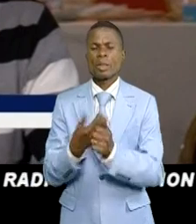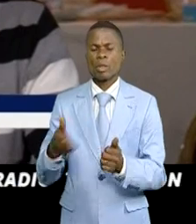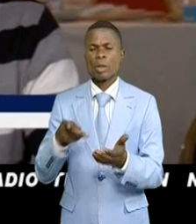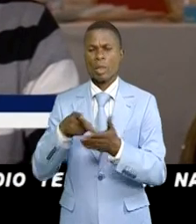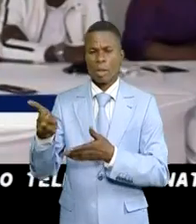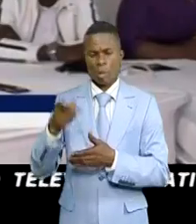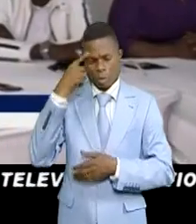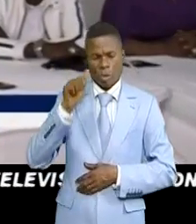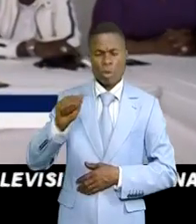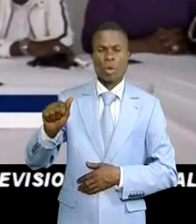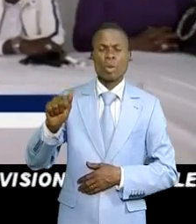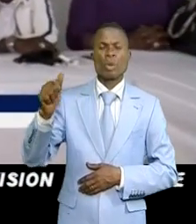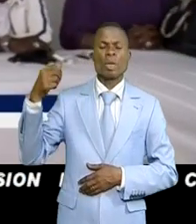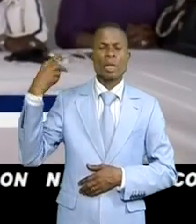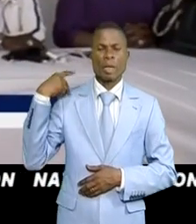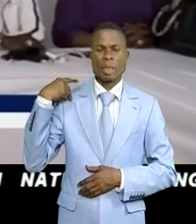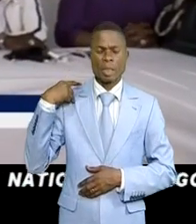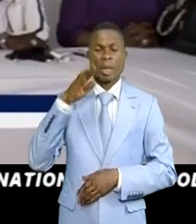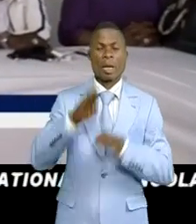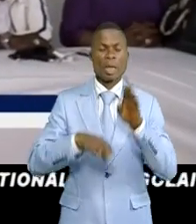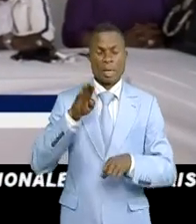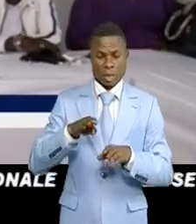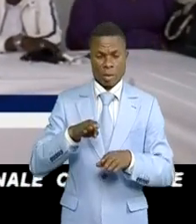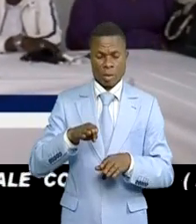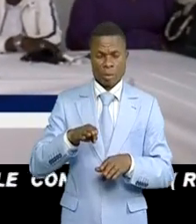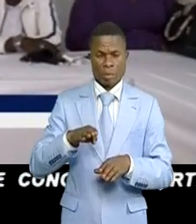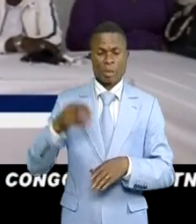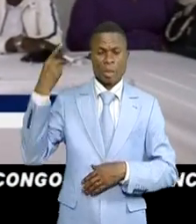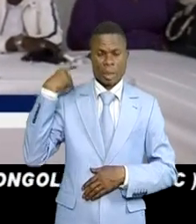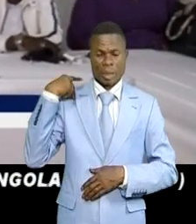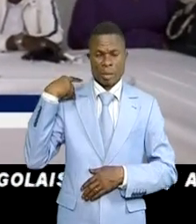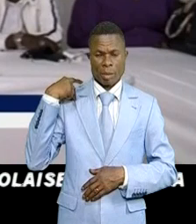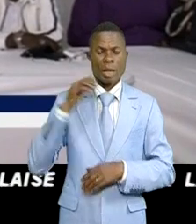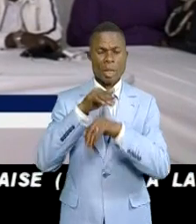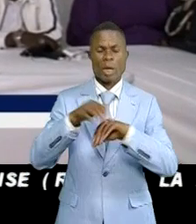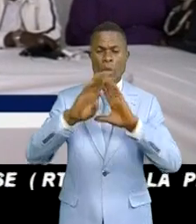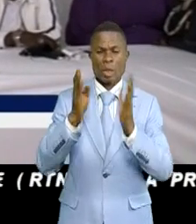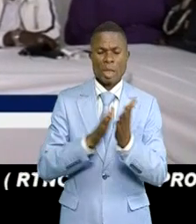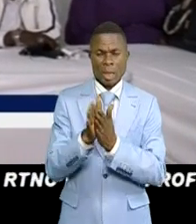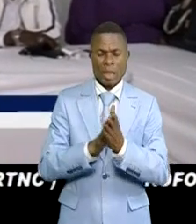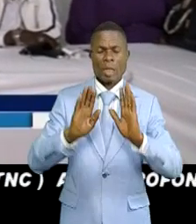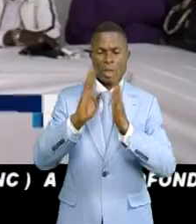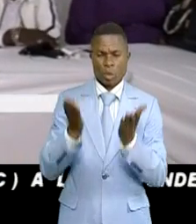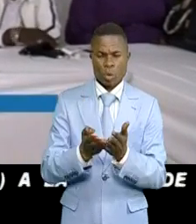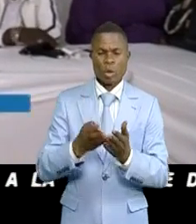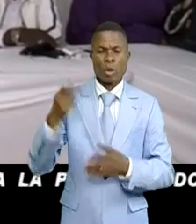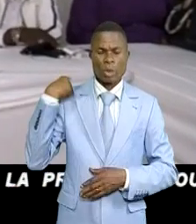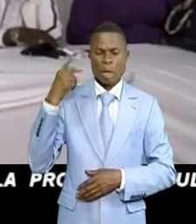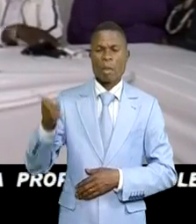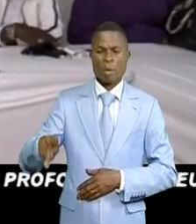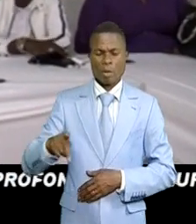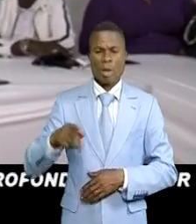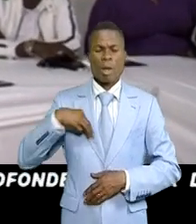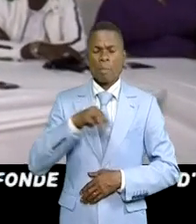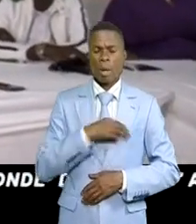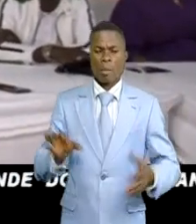sa personne. Que la démarche de l'honorable Kabemba, qui engage tous les députés provinciaux, membre de l'Union